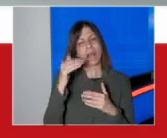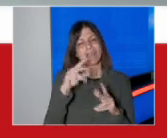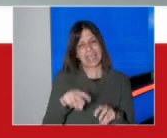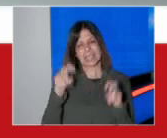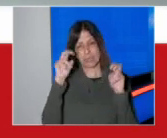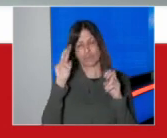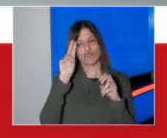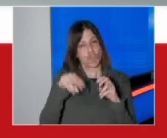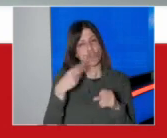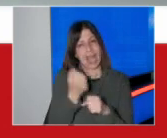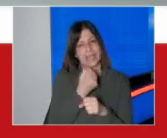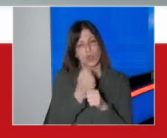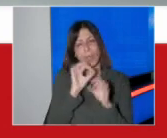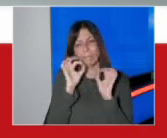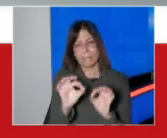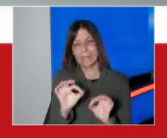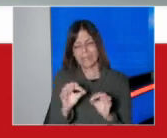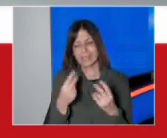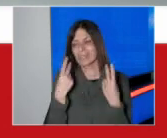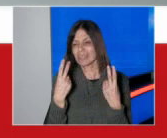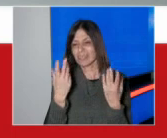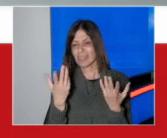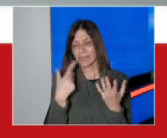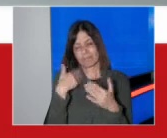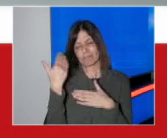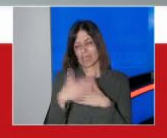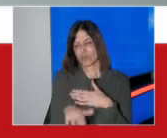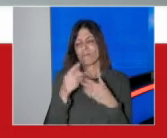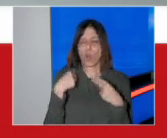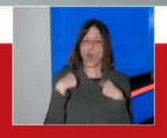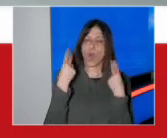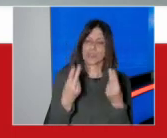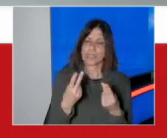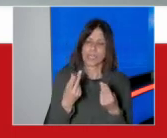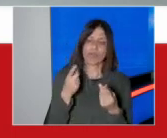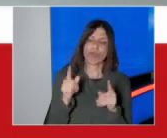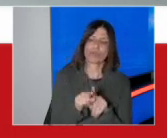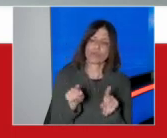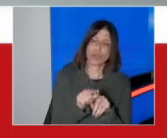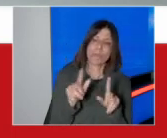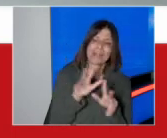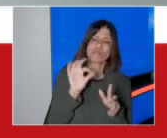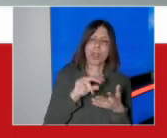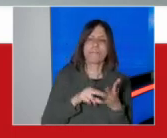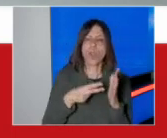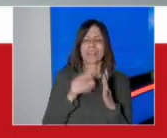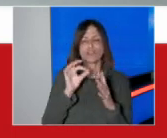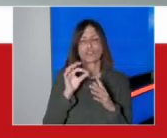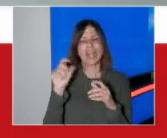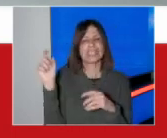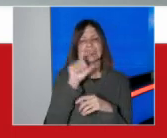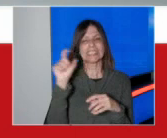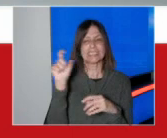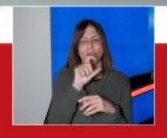ההזדמנות שיש להם לעסוק באמת במהות, אבל בסוף אנחנו שוב חוזרים כל פעם לאותה סיטואציה של פוליטיקה, של סיסמאות.